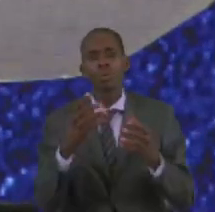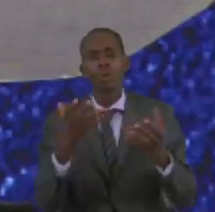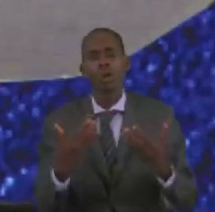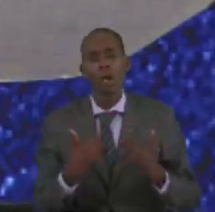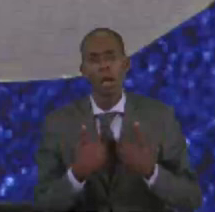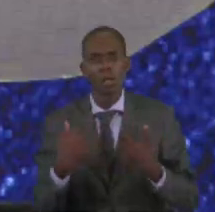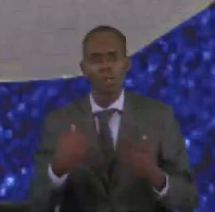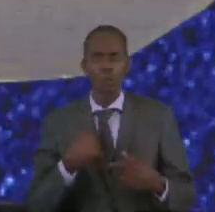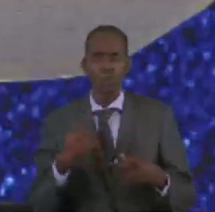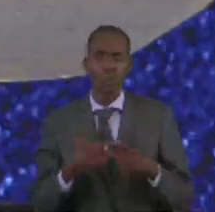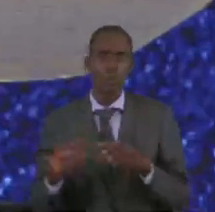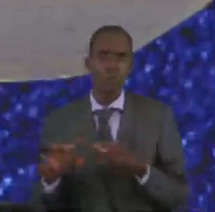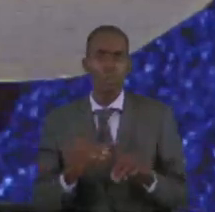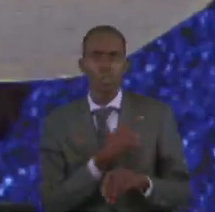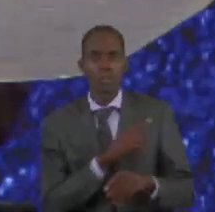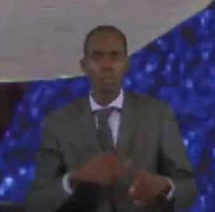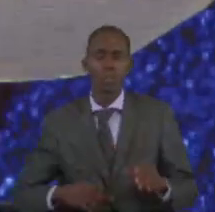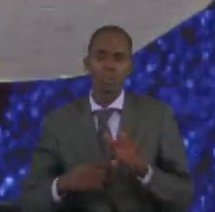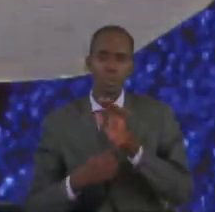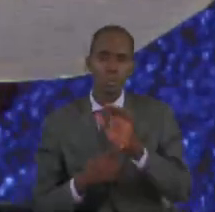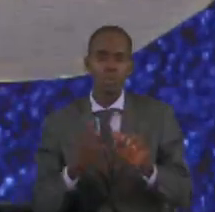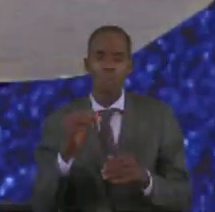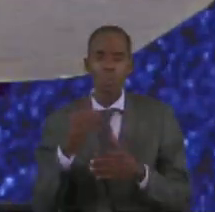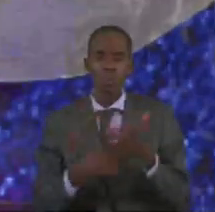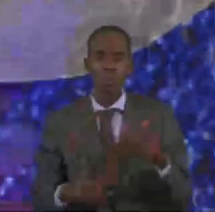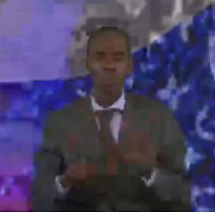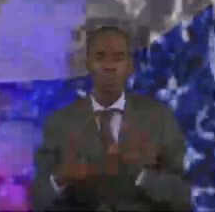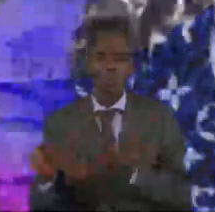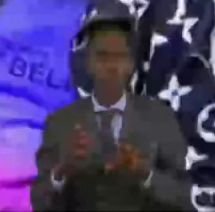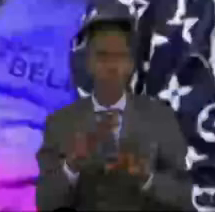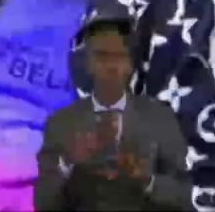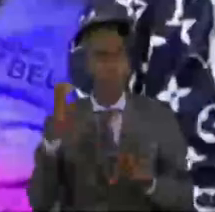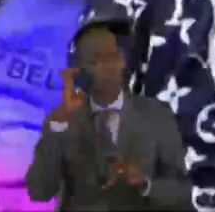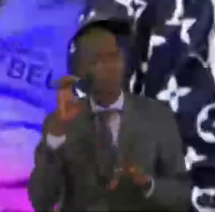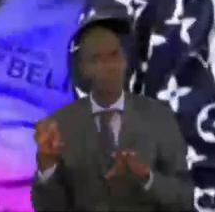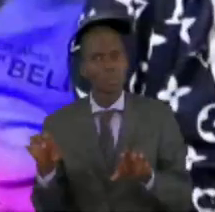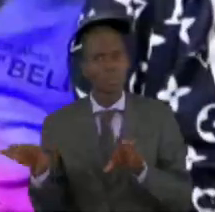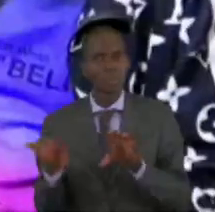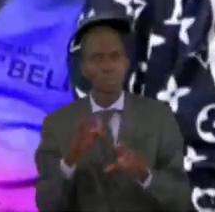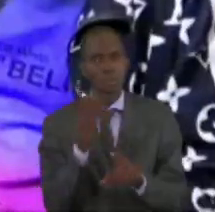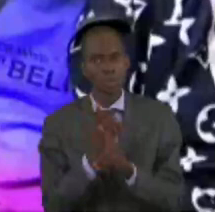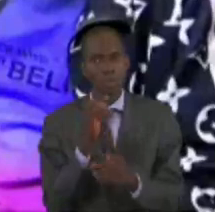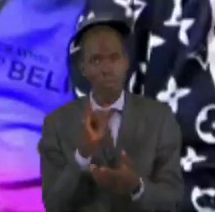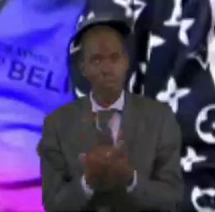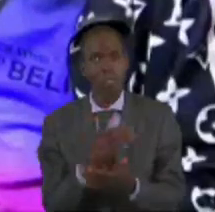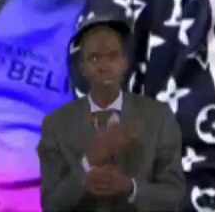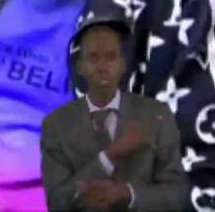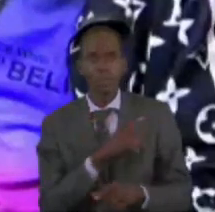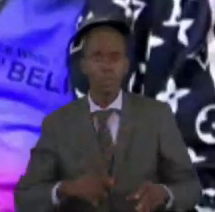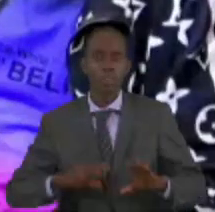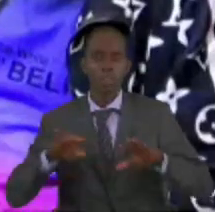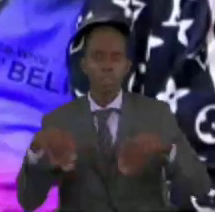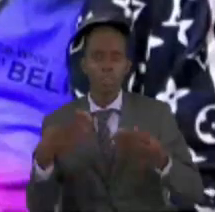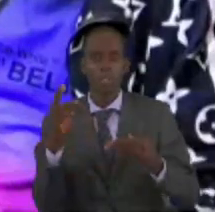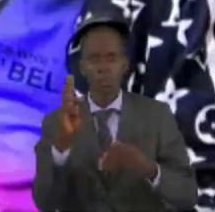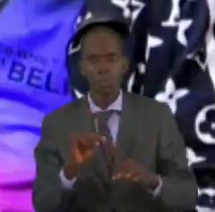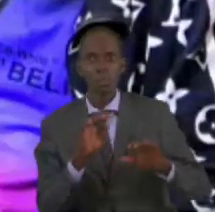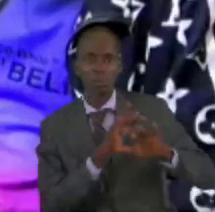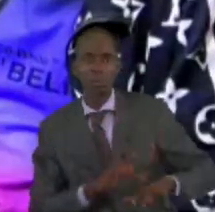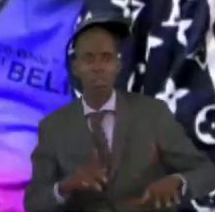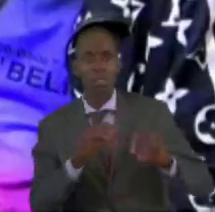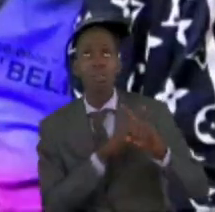repenti. Il a dit, Seigneur, que veux-tu que je fasse? Le Seigneur lui a montré ce qu'il veut qu'il fasse. Il a fait cela. Le Seigneur a eu